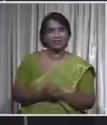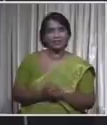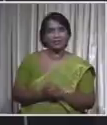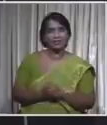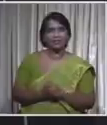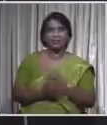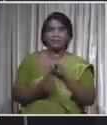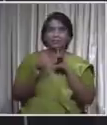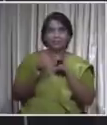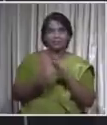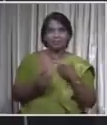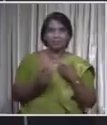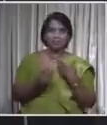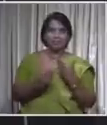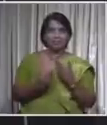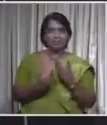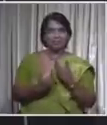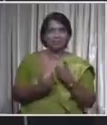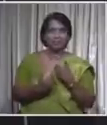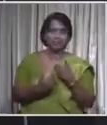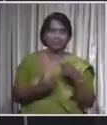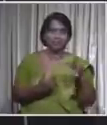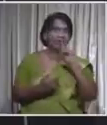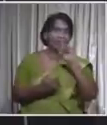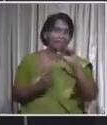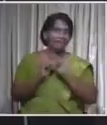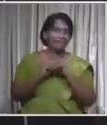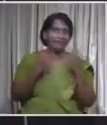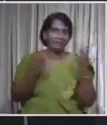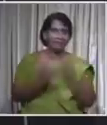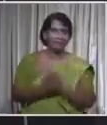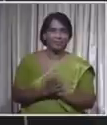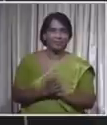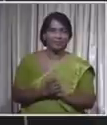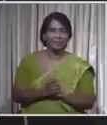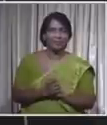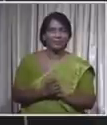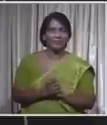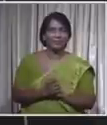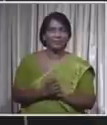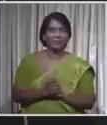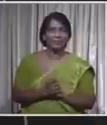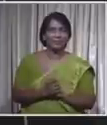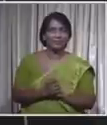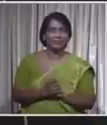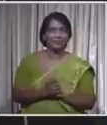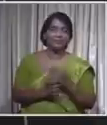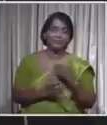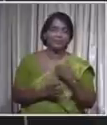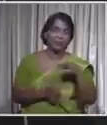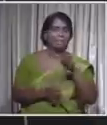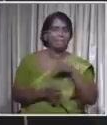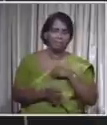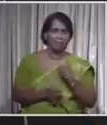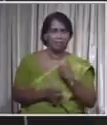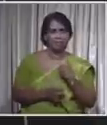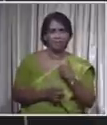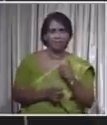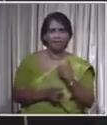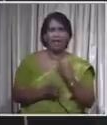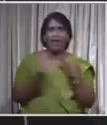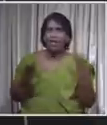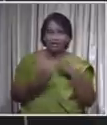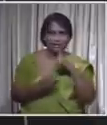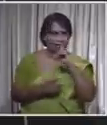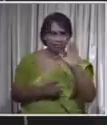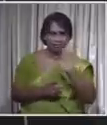ඒ ඒවමයි මම ඉතින් ඒකට තම්නාන්සර් කියන්න ඕනේ නැහනේ හරි ඒක මම පිළිගන්නවානේ මම නැහැ කියලා කියන්නේ